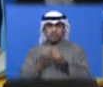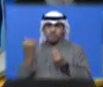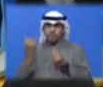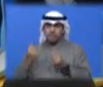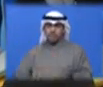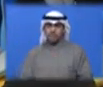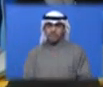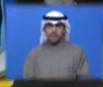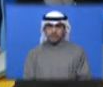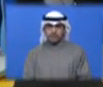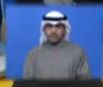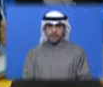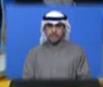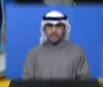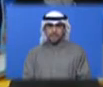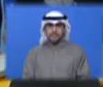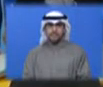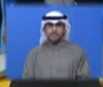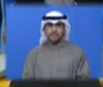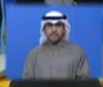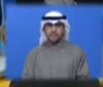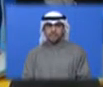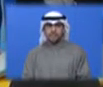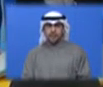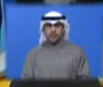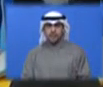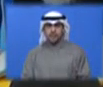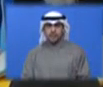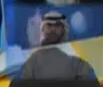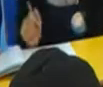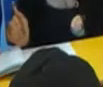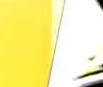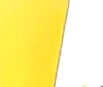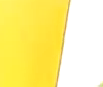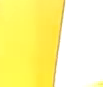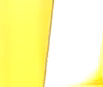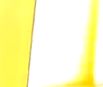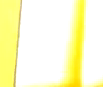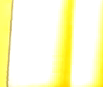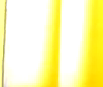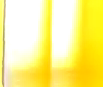الأمم المتقدمة. ديما دحدة، تلفزيون دولة الكويت.